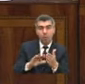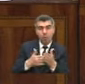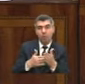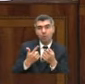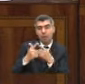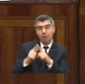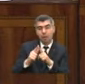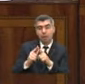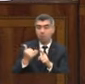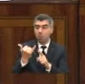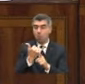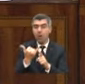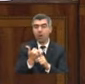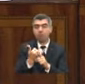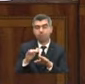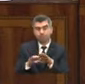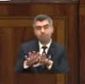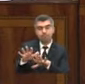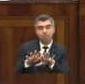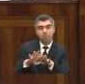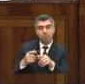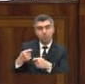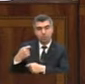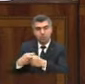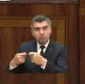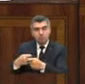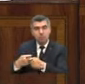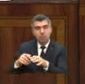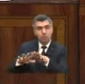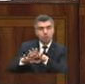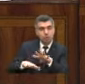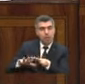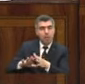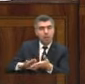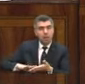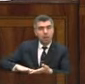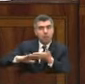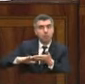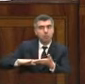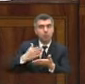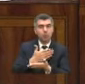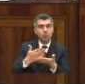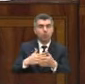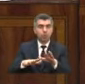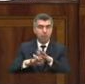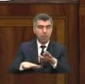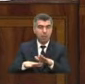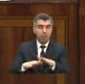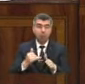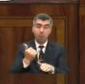أهم المعايير تطور الاقتصادي والاجتماعي والتنمية المستدامة للمجتمعات، فإن الحماية